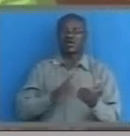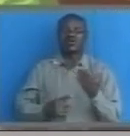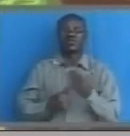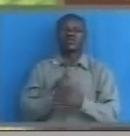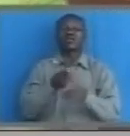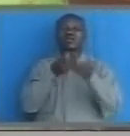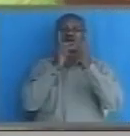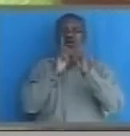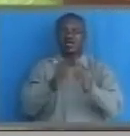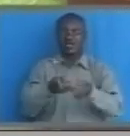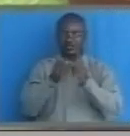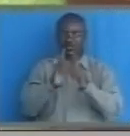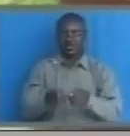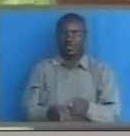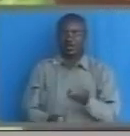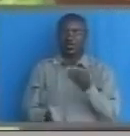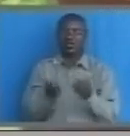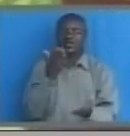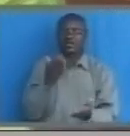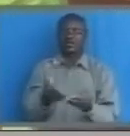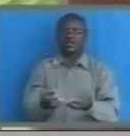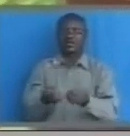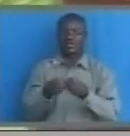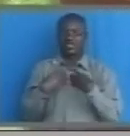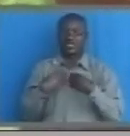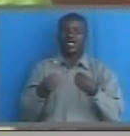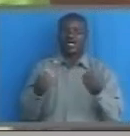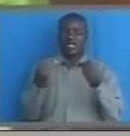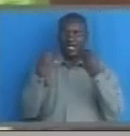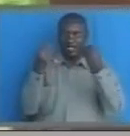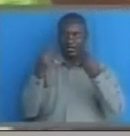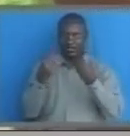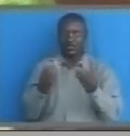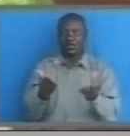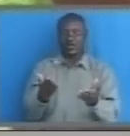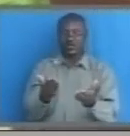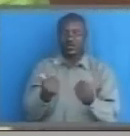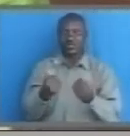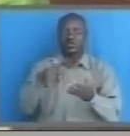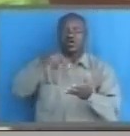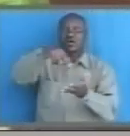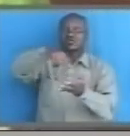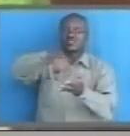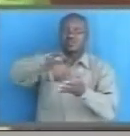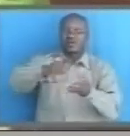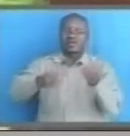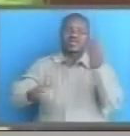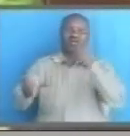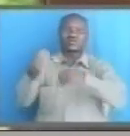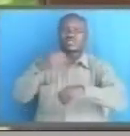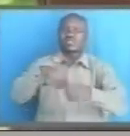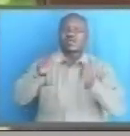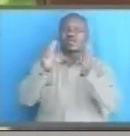na walimu kwa namna ambavyo wametupa elimu na ndio maana tuna uwezo wa kusimama na na kuchangia maswala